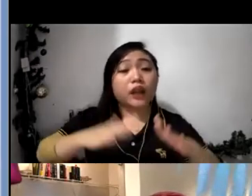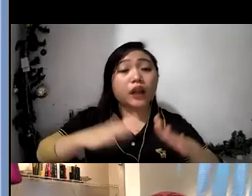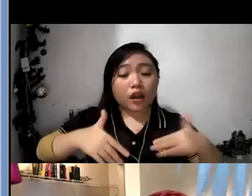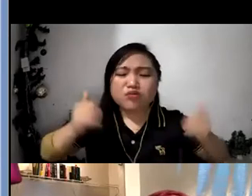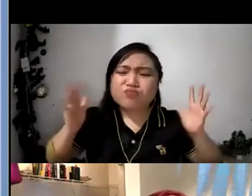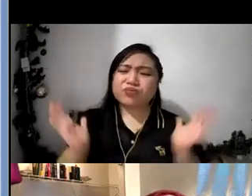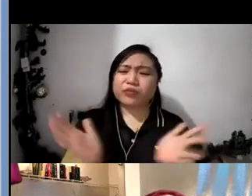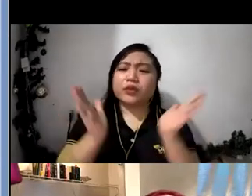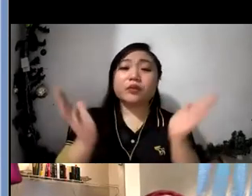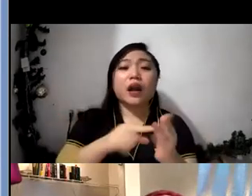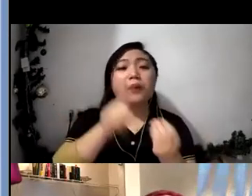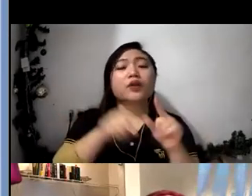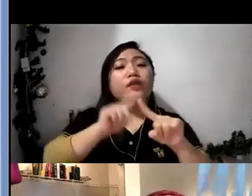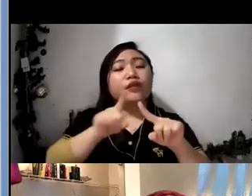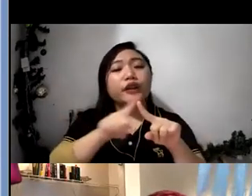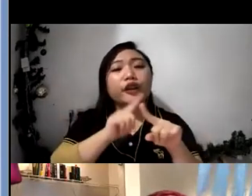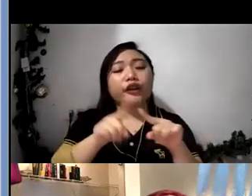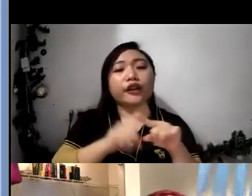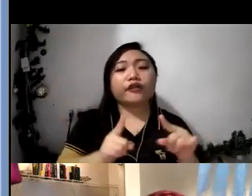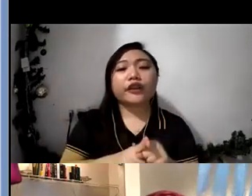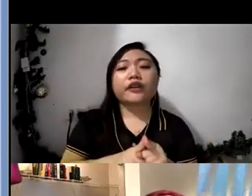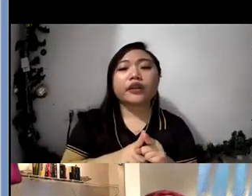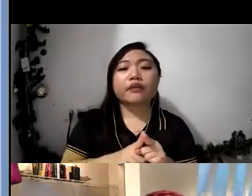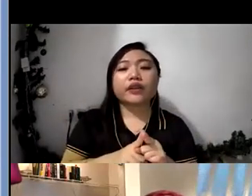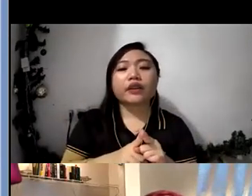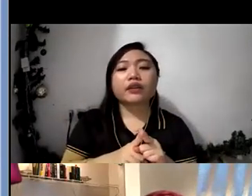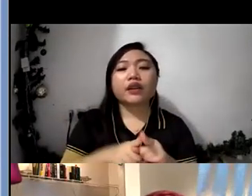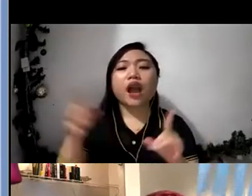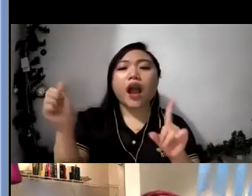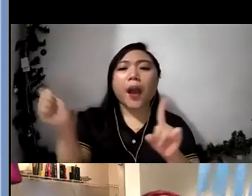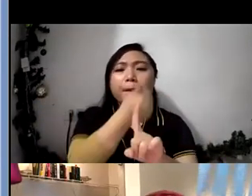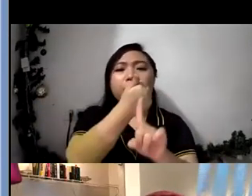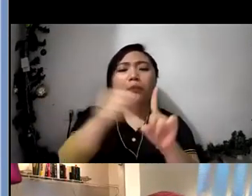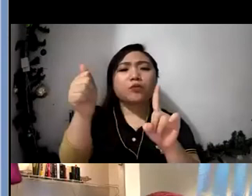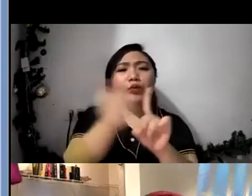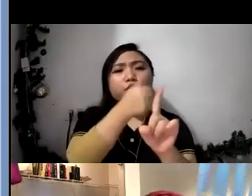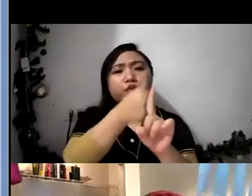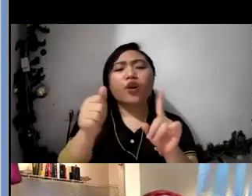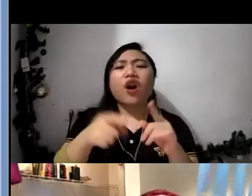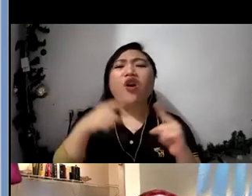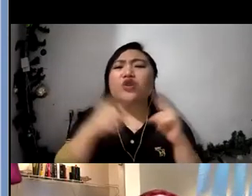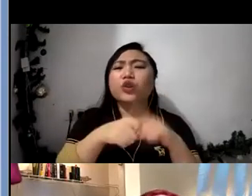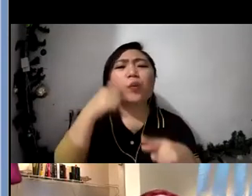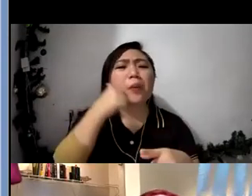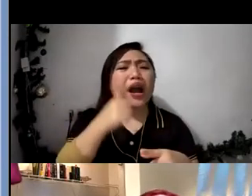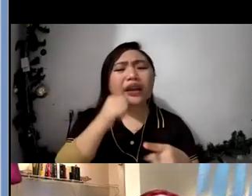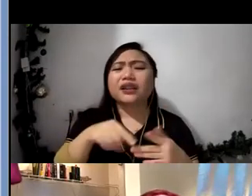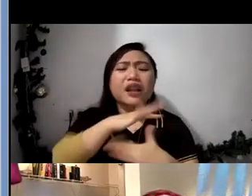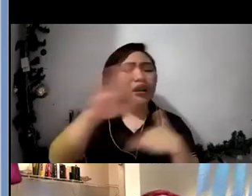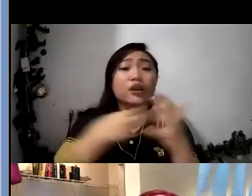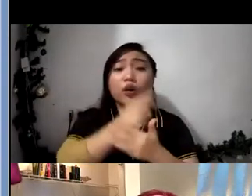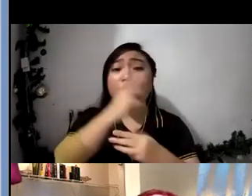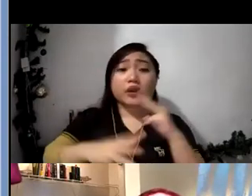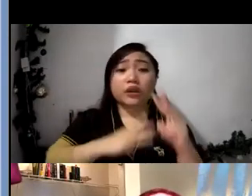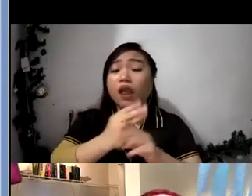ibang uri ng diskriminasyon at pang-aabuso sa mga kababaihan sa buong mundo. No? This is not just a